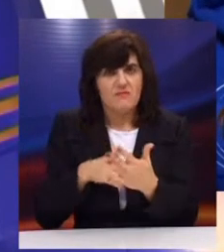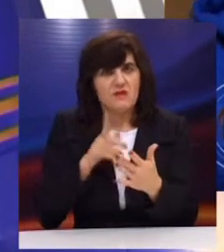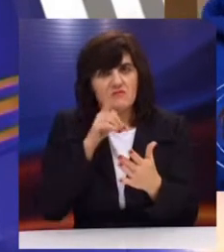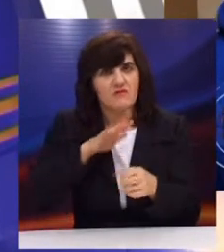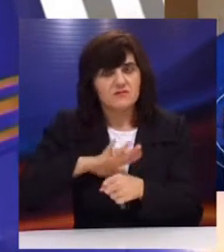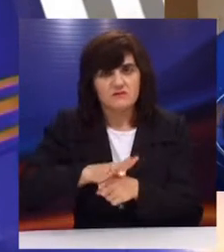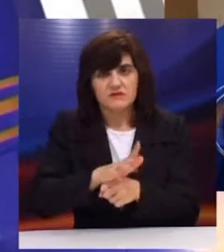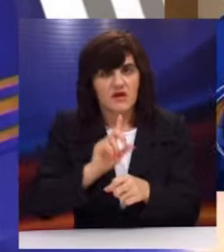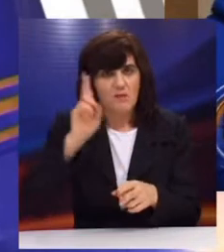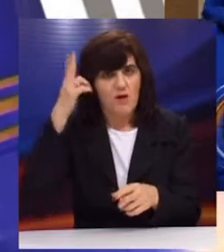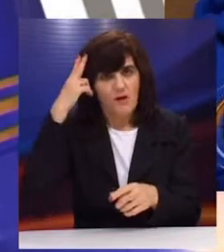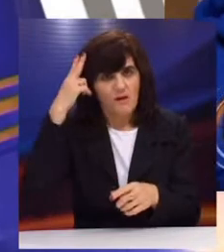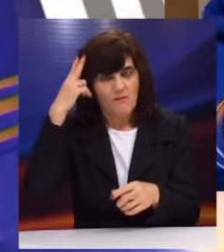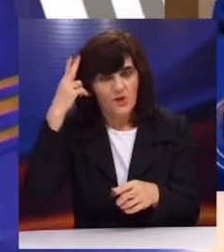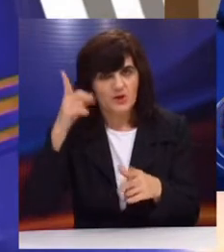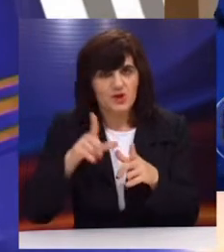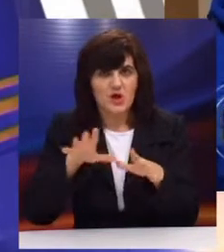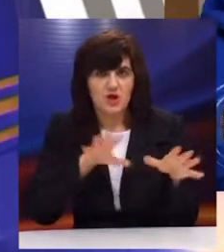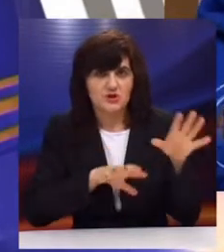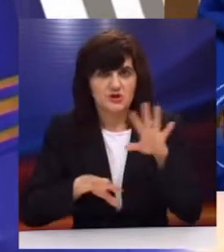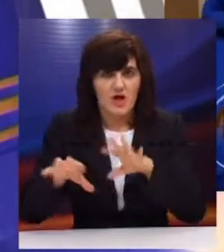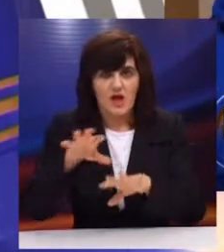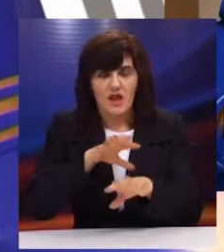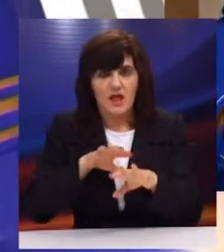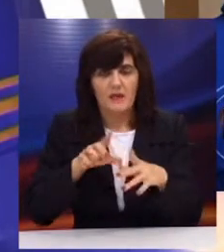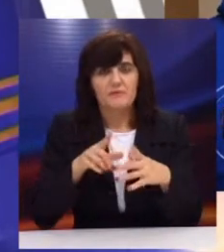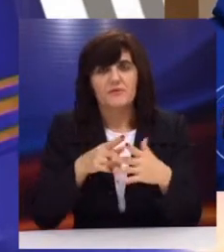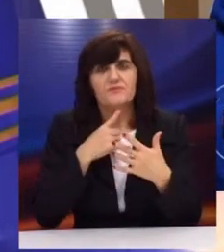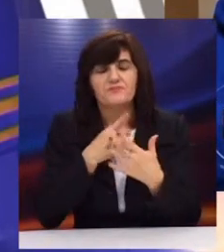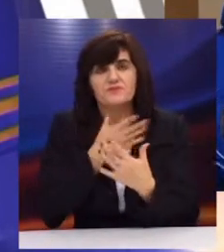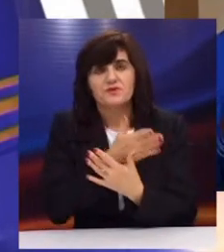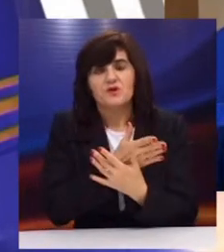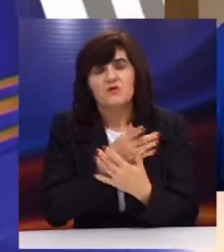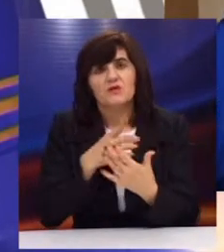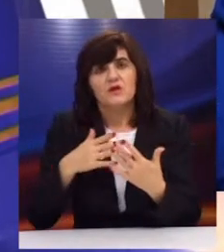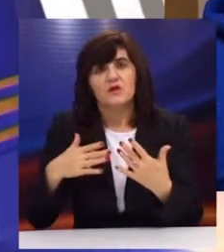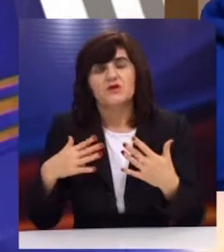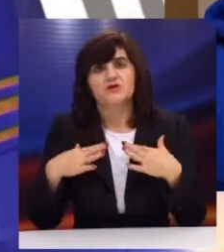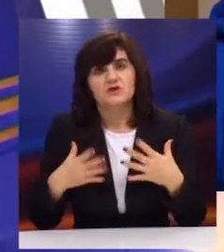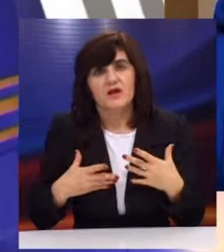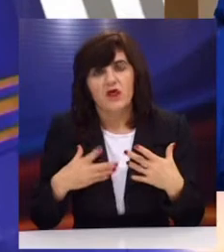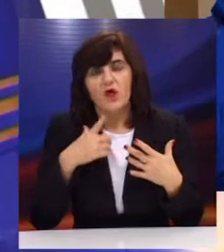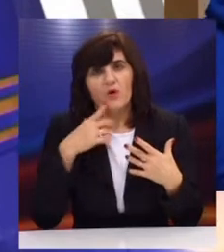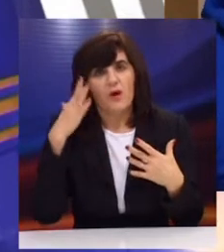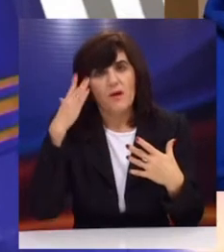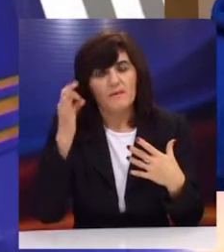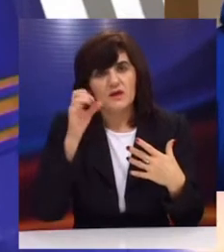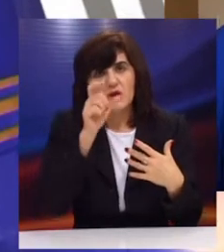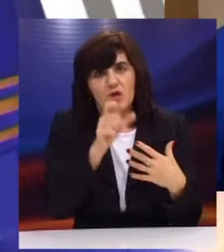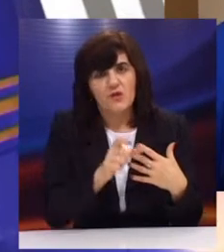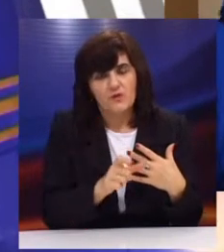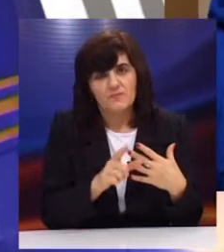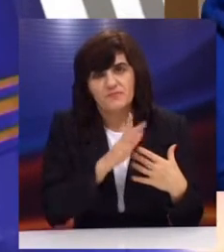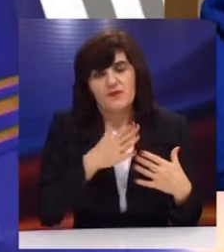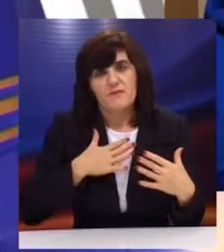unakažena da nismo mogli da je prepoznamo po nekim šarama. Onda smo otišli do žene koja je mačku stvarno zbrinula i